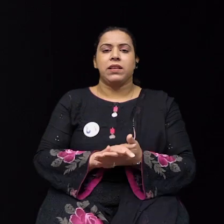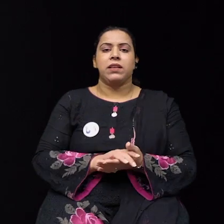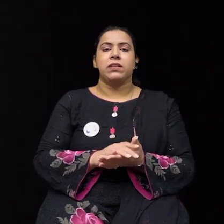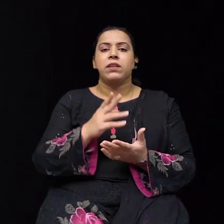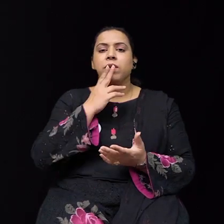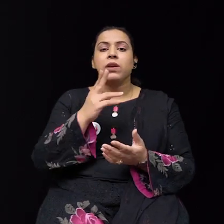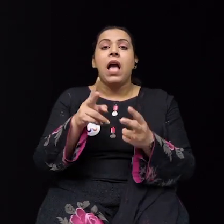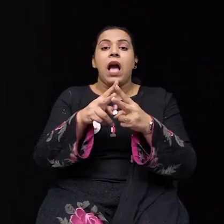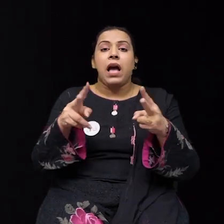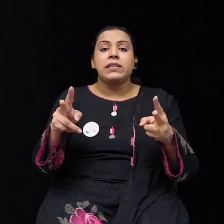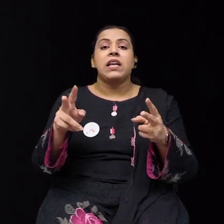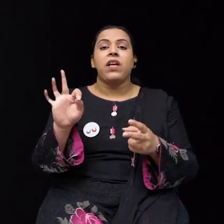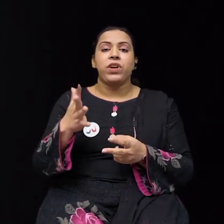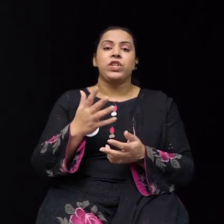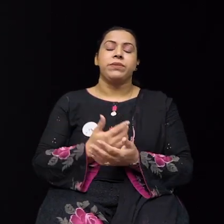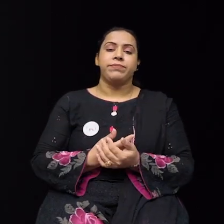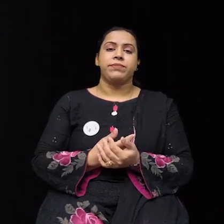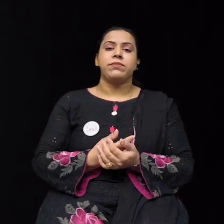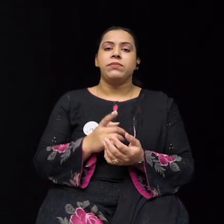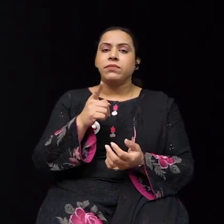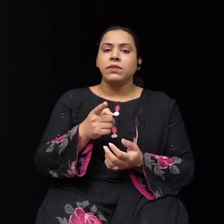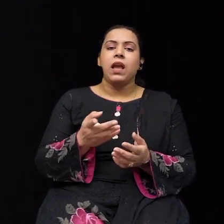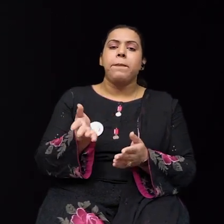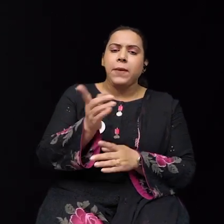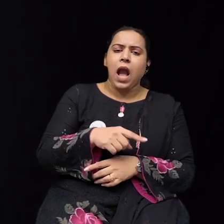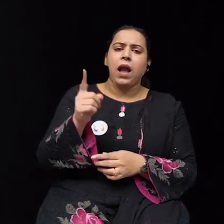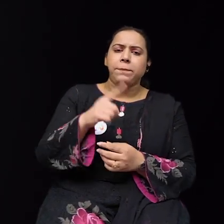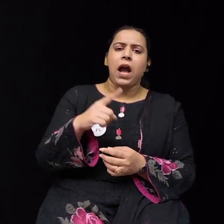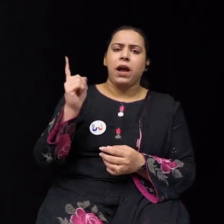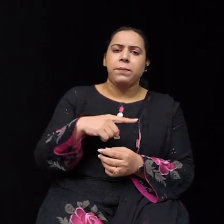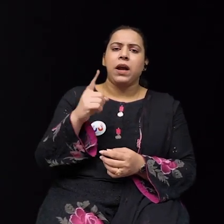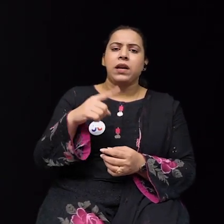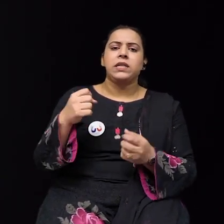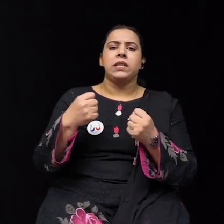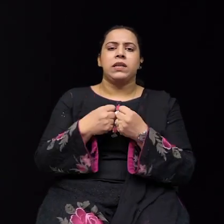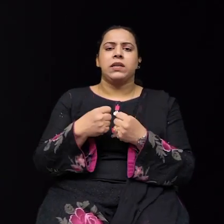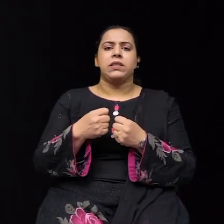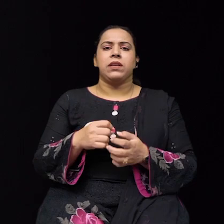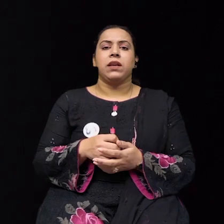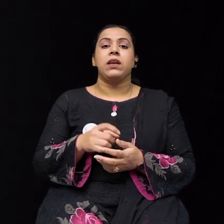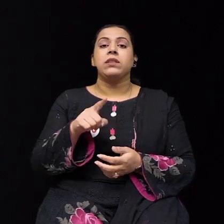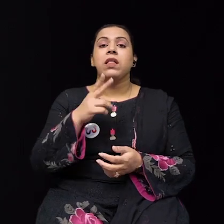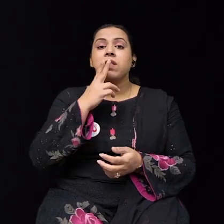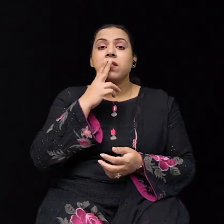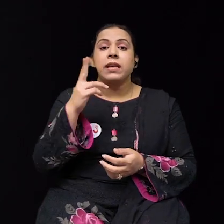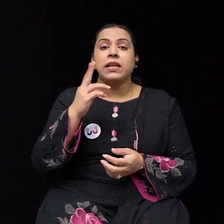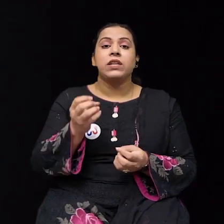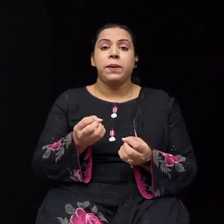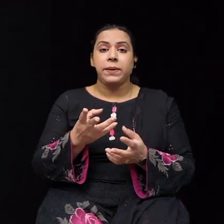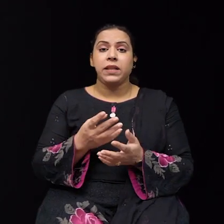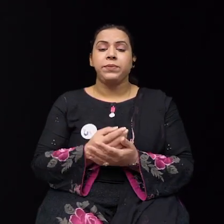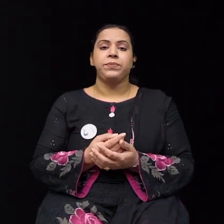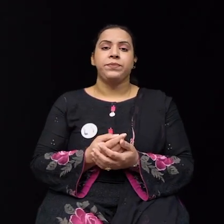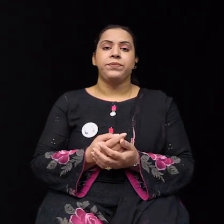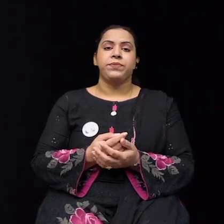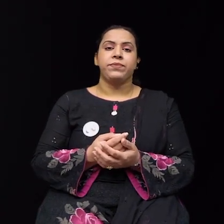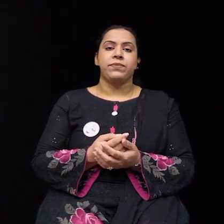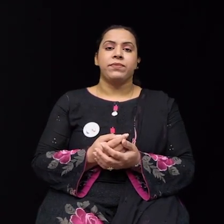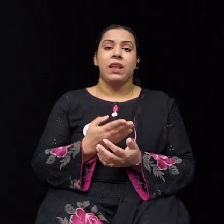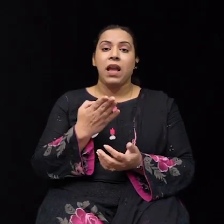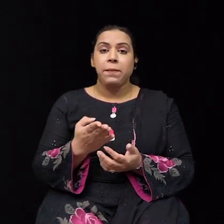अवेलेबल है, जो कि एडिक्शन का कॉज बनती है। और फिर आप बार बार इसके लिए लाते हैं। जिस वक्त आप सिगरेट पीते हैं तो